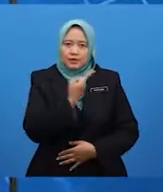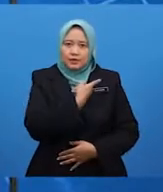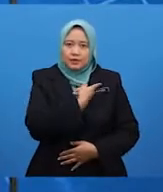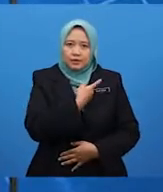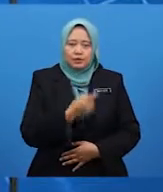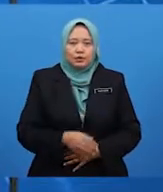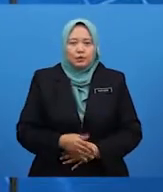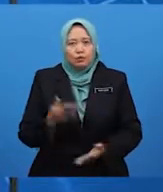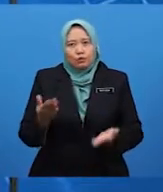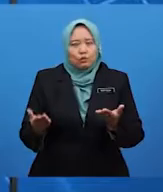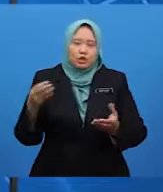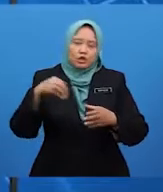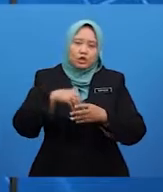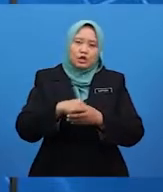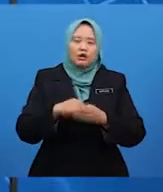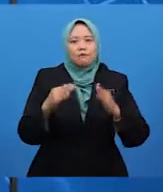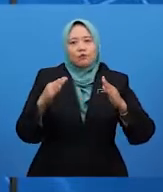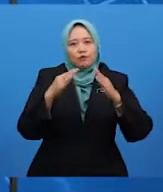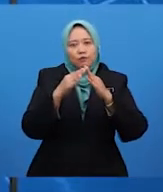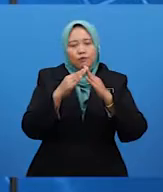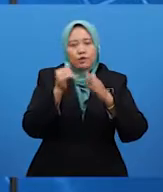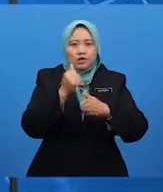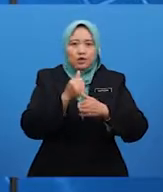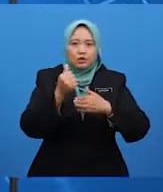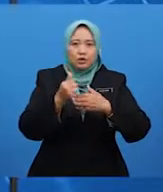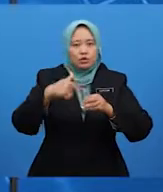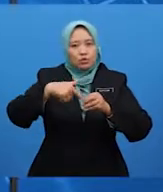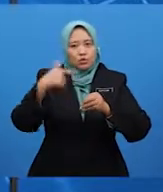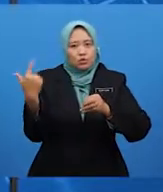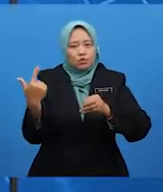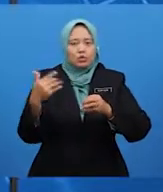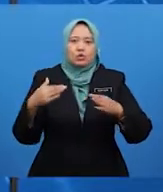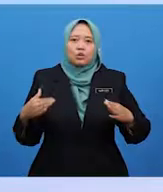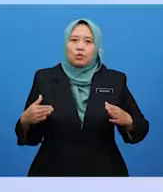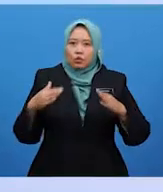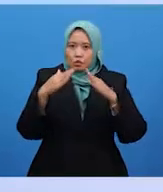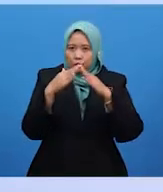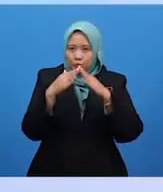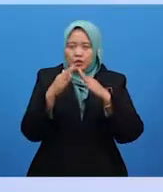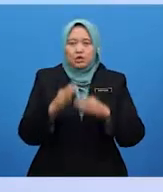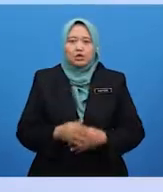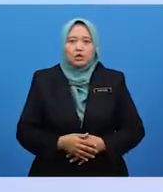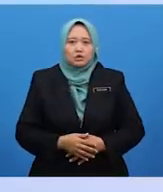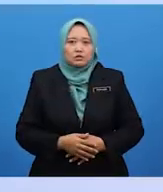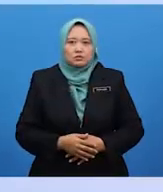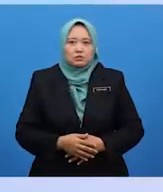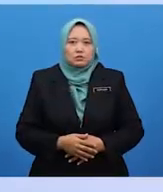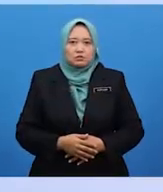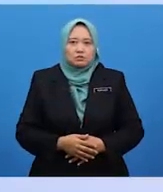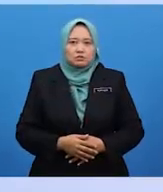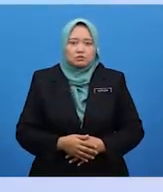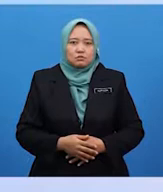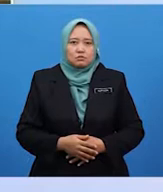dalam rumah ataupun di luar rumah sebagai peralatan. Antara bidang penting dalam reka bentuk teknologi ini